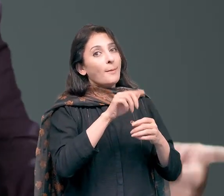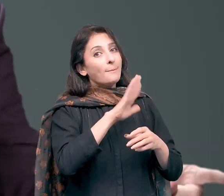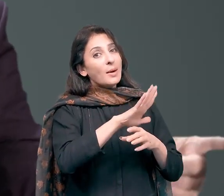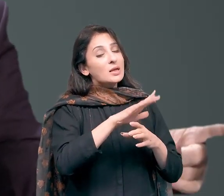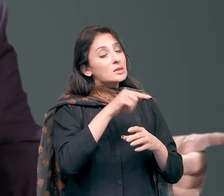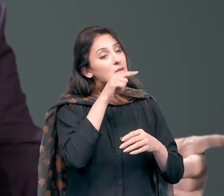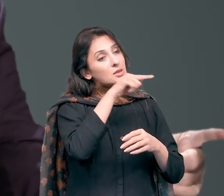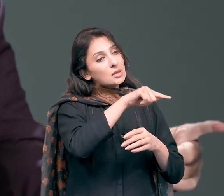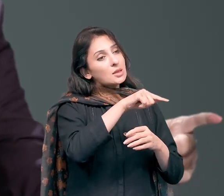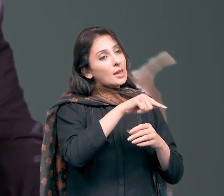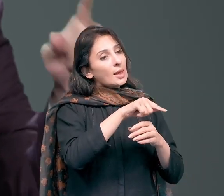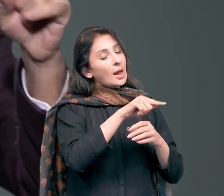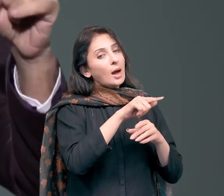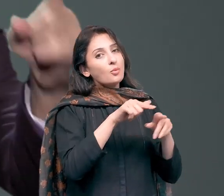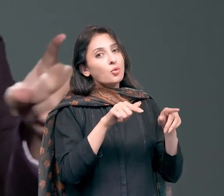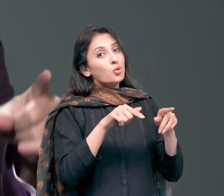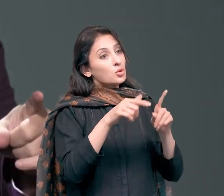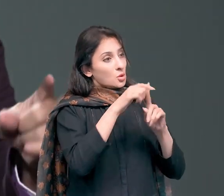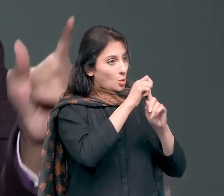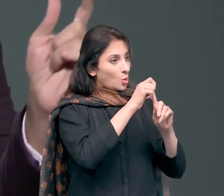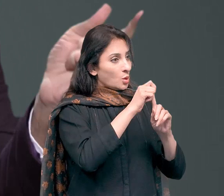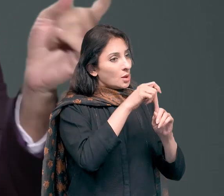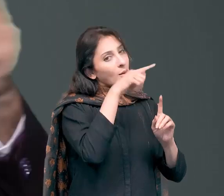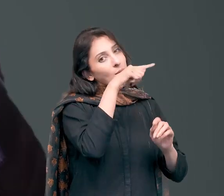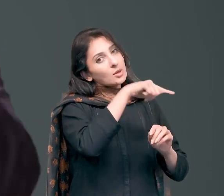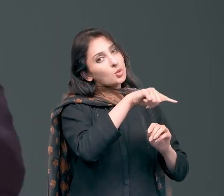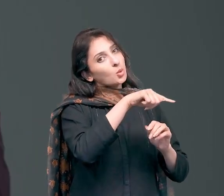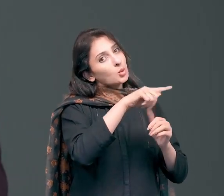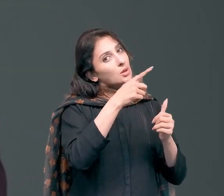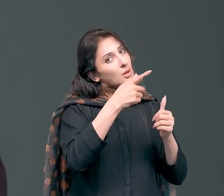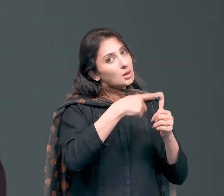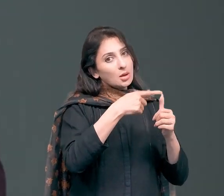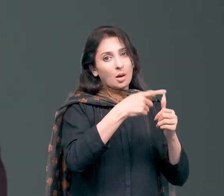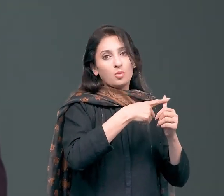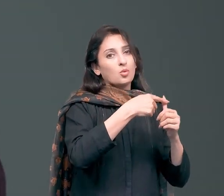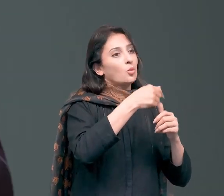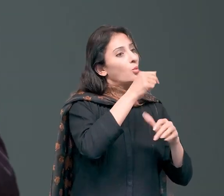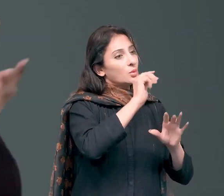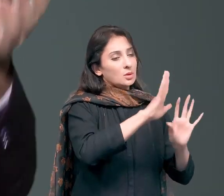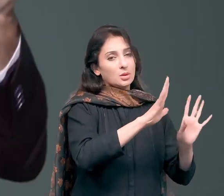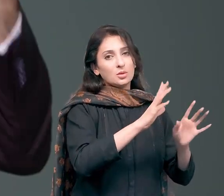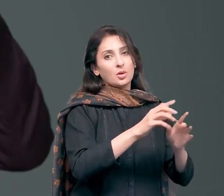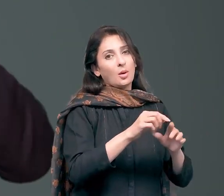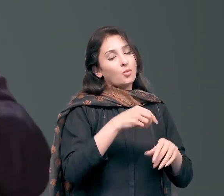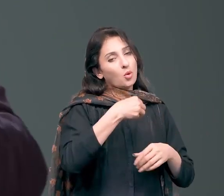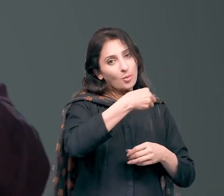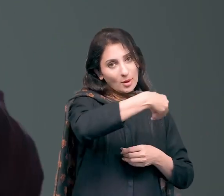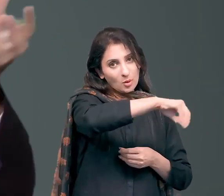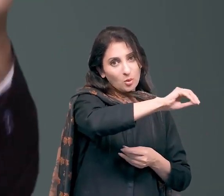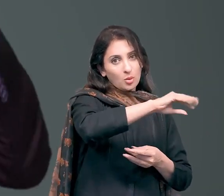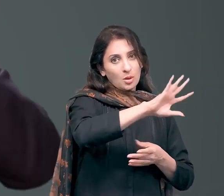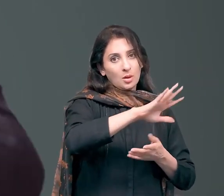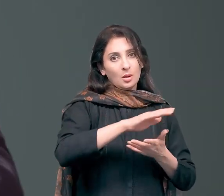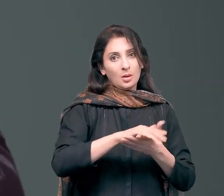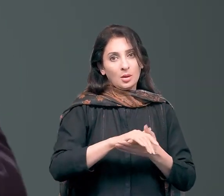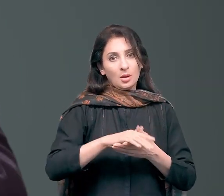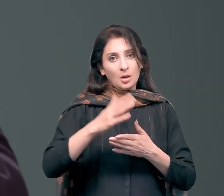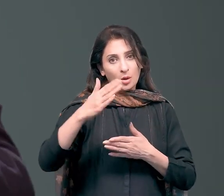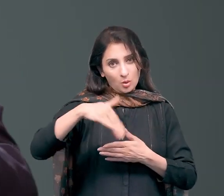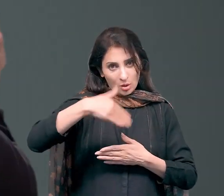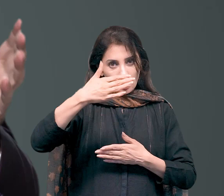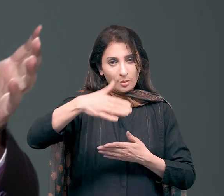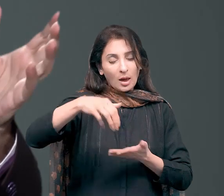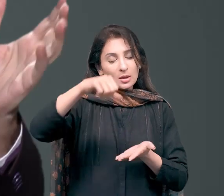اتنے وزیر لوں گا جتنے آپ کے بنتے ہیں، میں باقی سیٹیں خالی رکھوں گا. انہوں نے پھر ہز میجسٹی گورنمنٹ کے